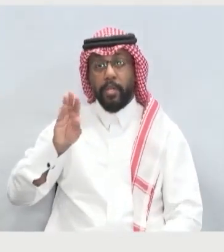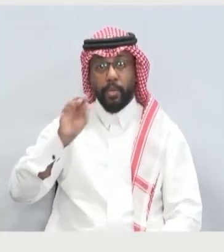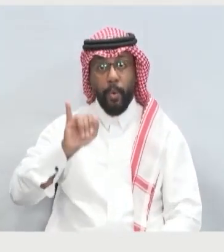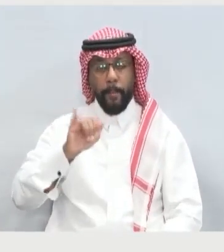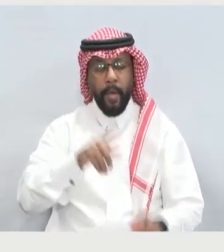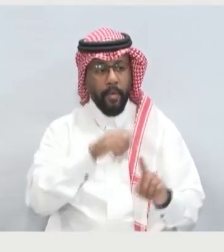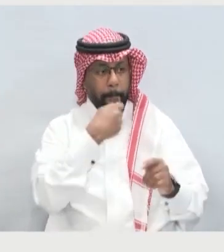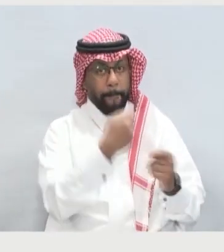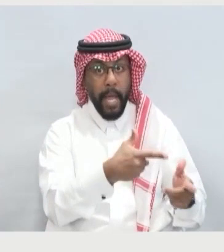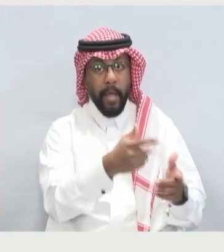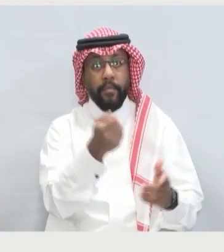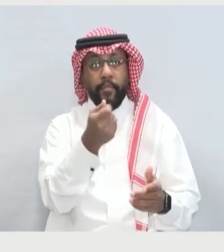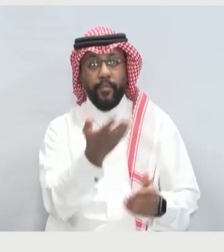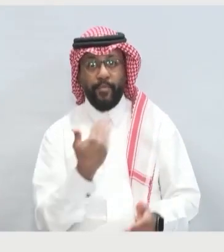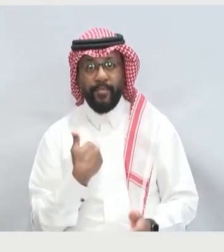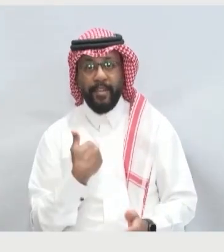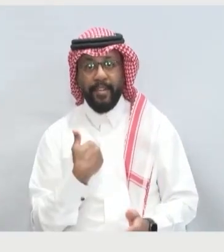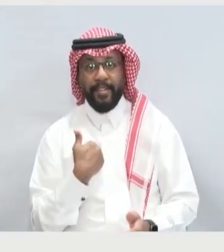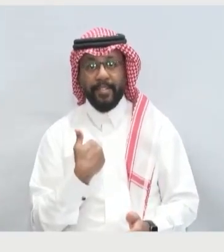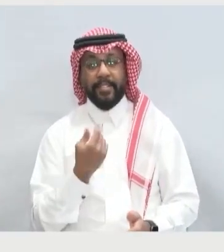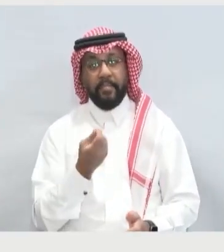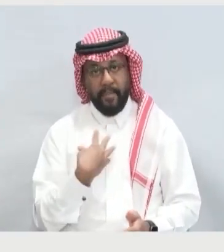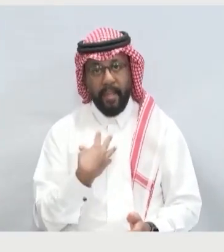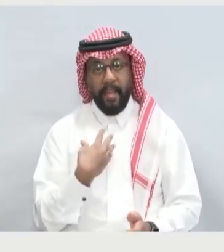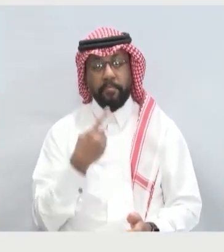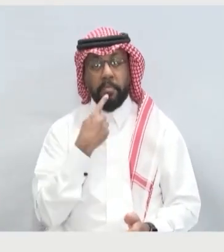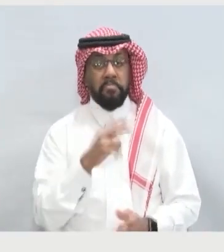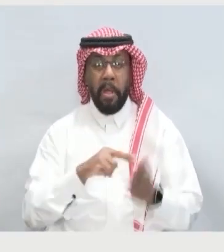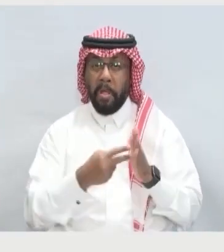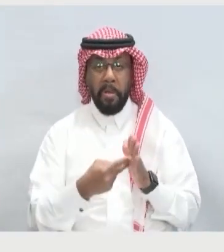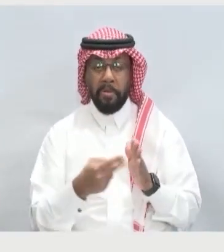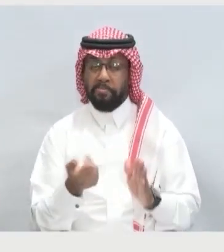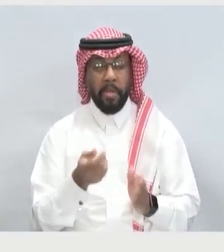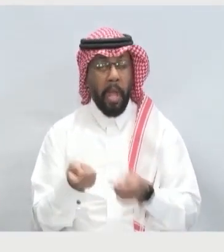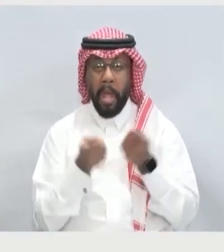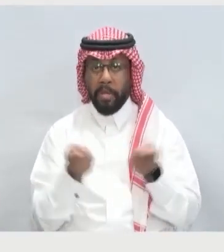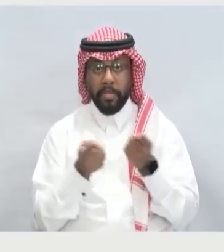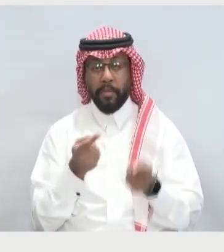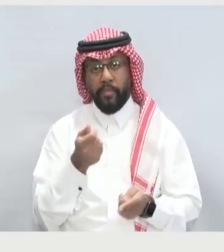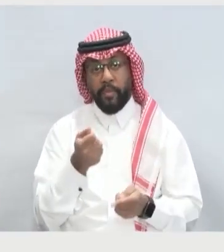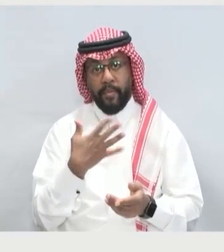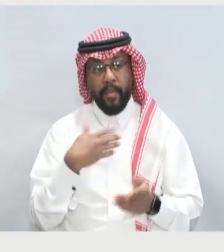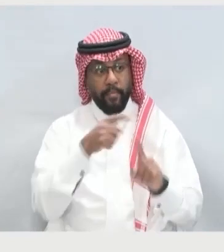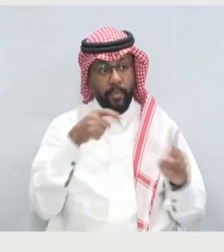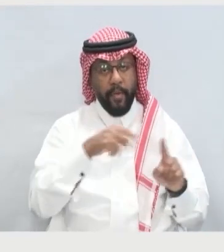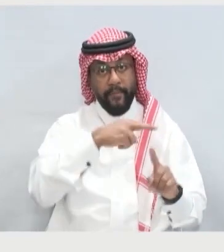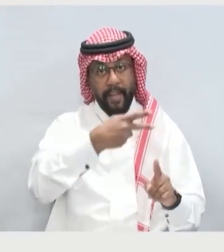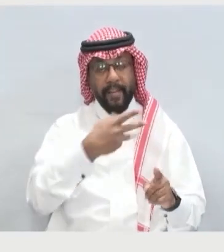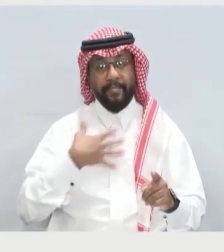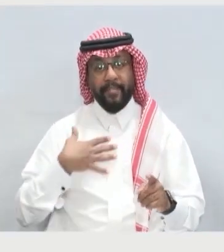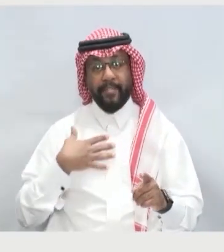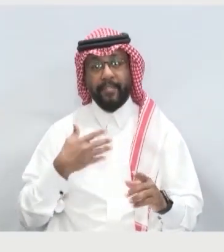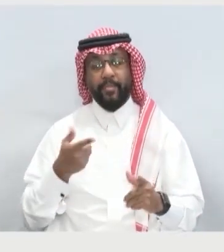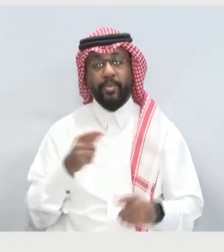نقد وبالتالي تعتبر النقد وما في حكمه ولكن غالبا ما تعتبر هي منفصله عن الاصول المتداول للشركه وتصنف